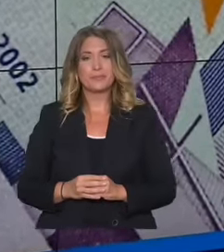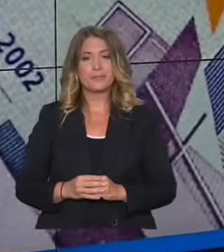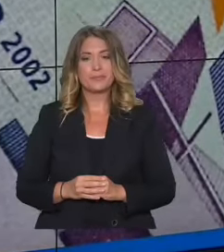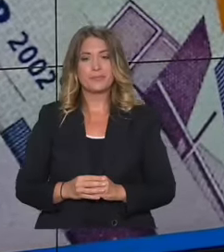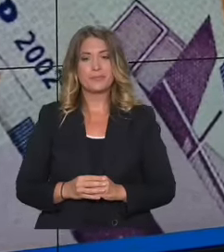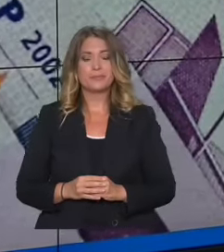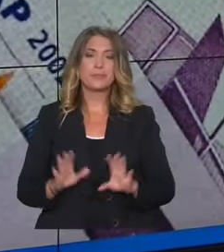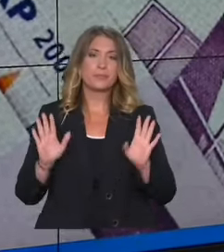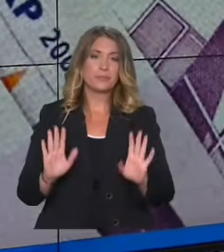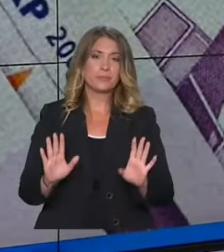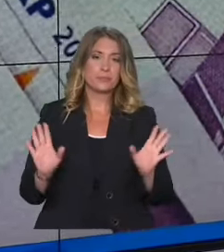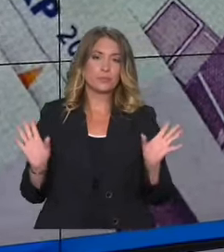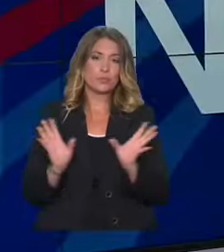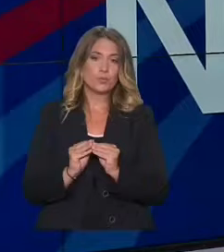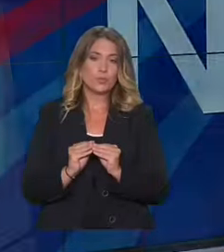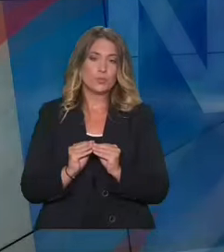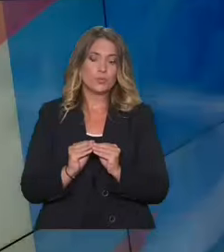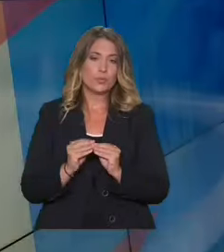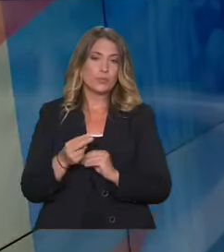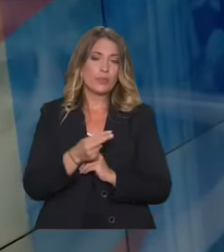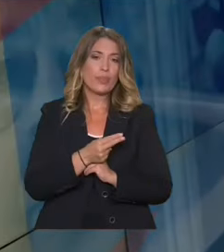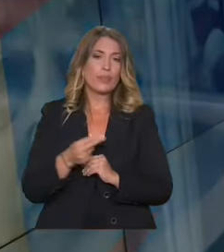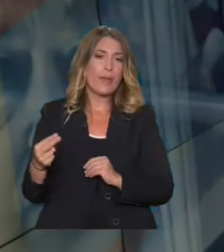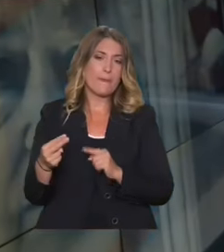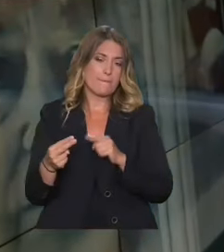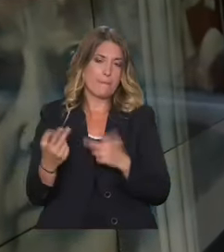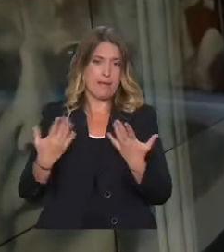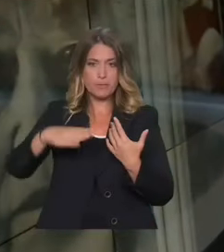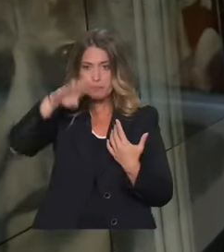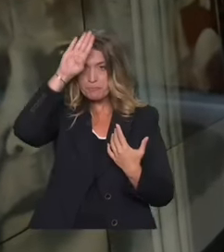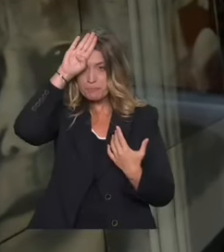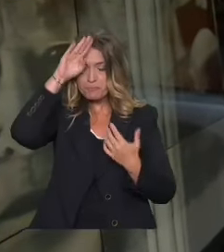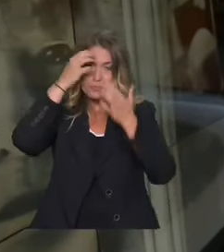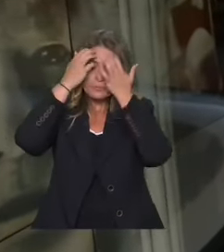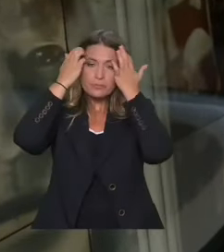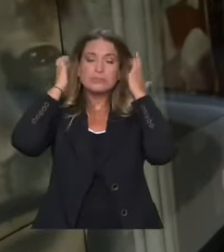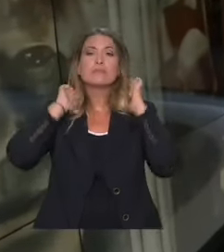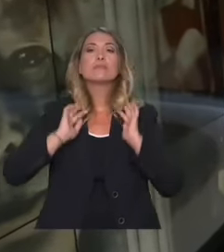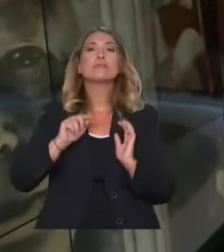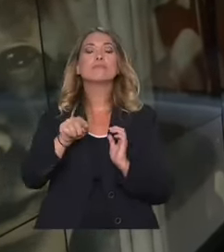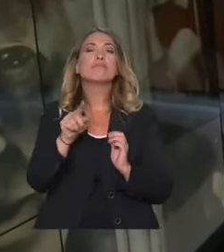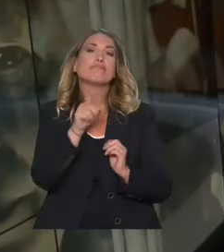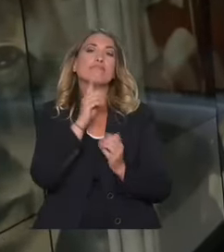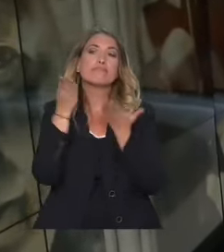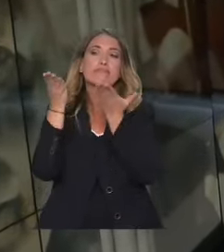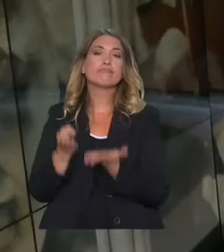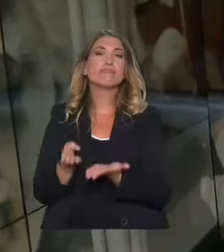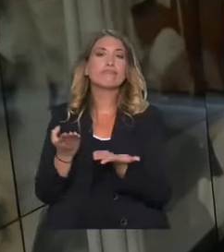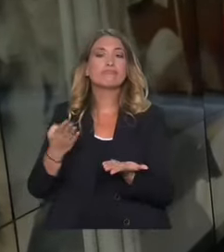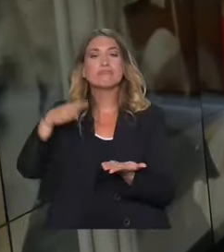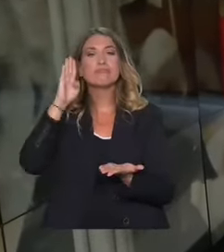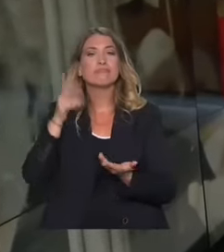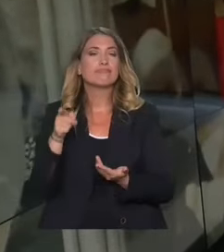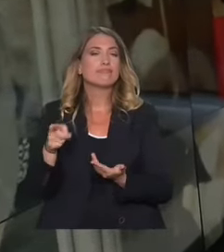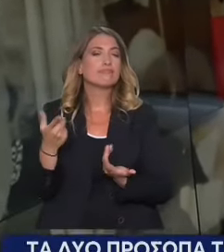Να μείνουμε λίγο στο θέμα αυτό όλο και να δούμε ένα βίντεο για αυτήν την γυναίκα. Για στιγμές